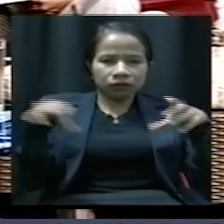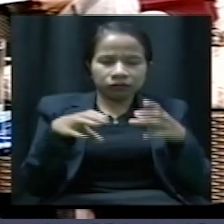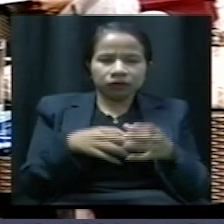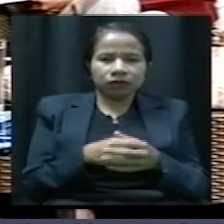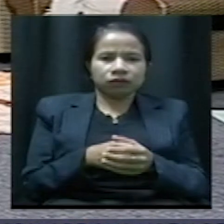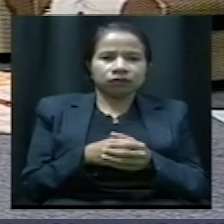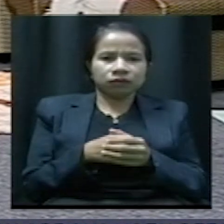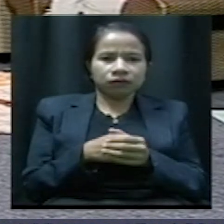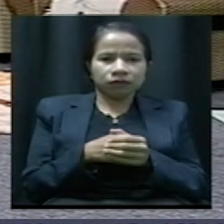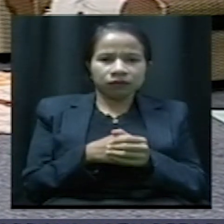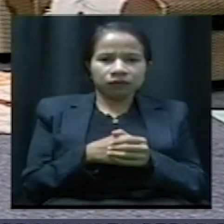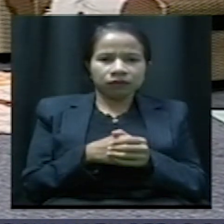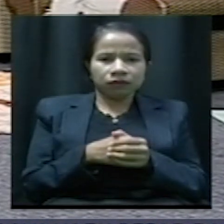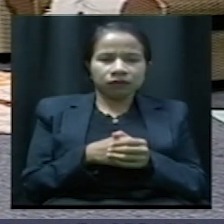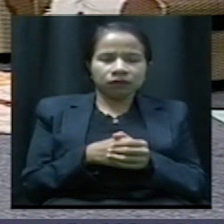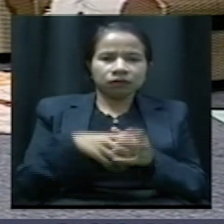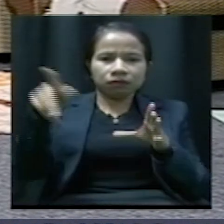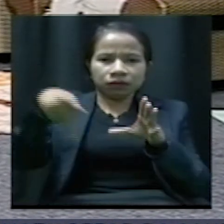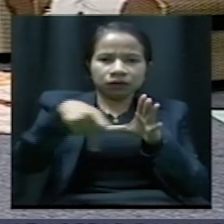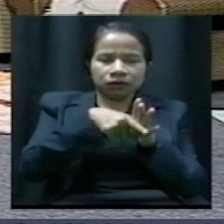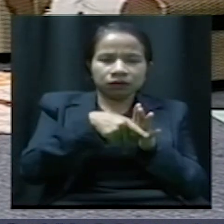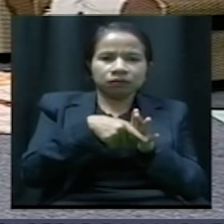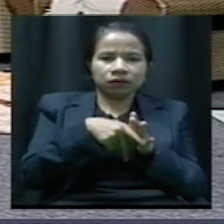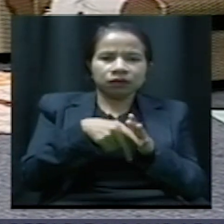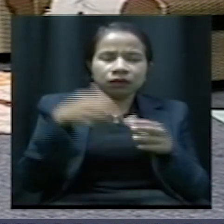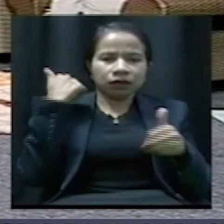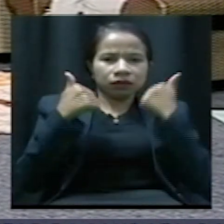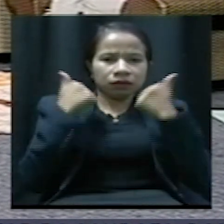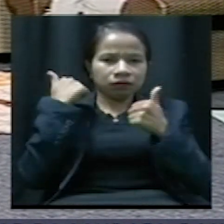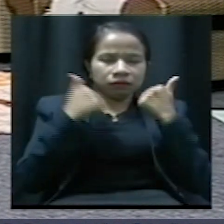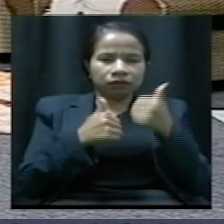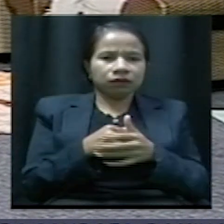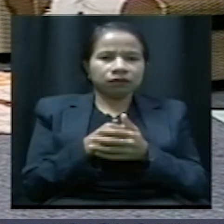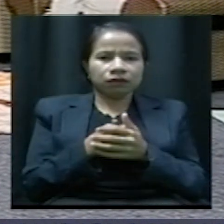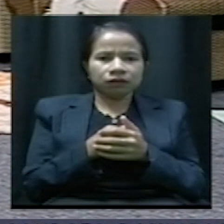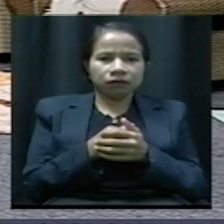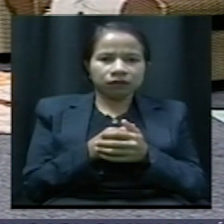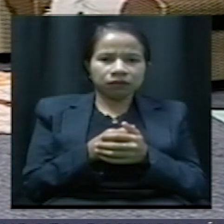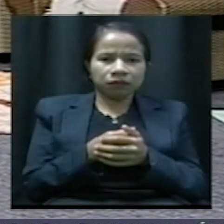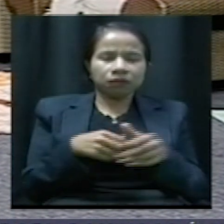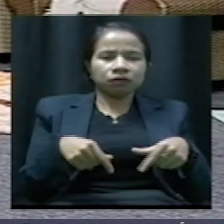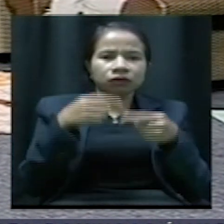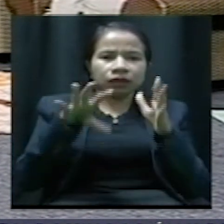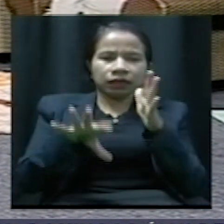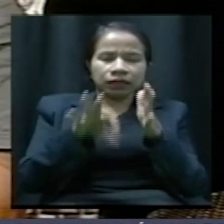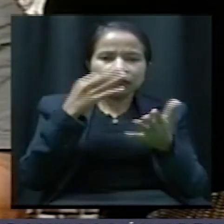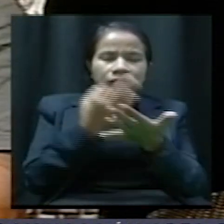ka ni bela ba participa ia aktividades ne ve bela fo